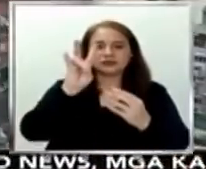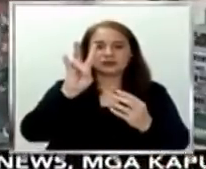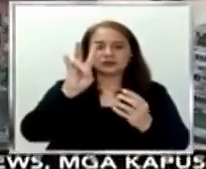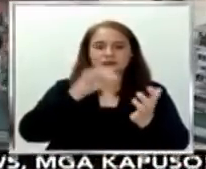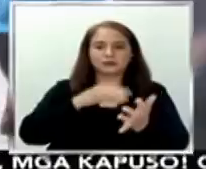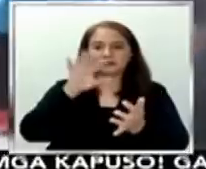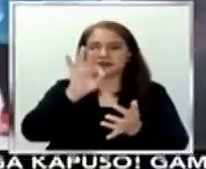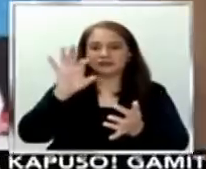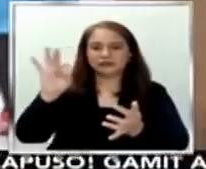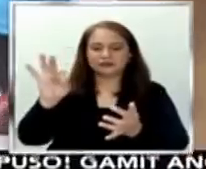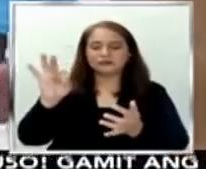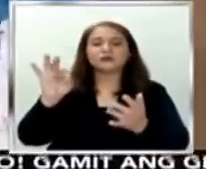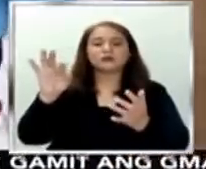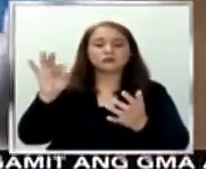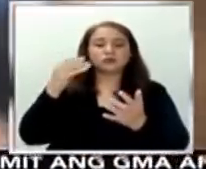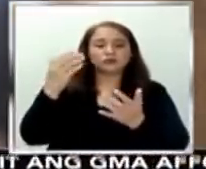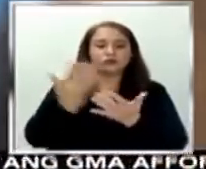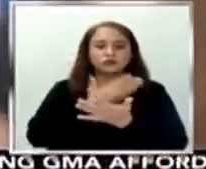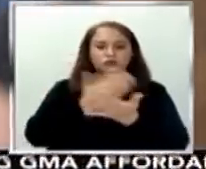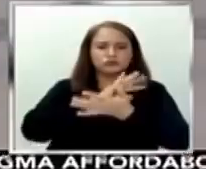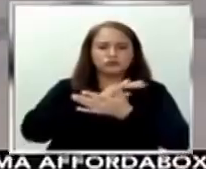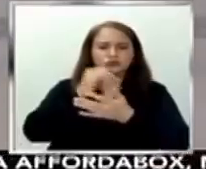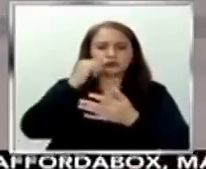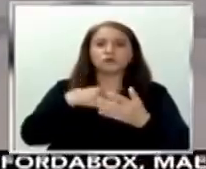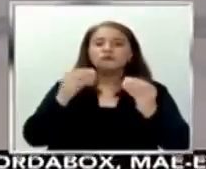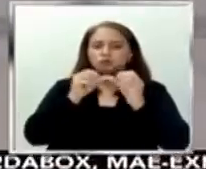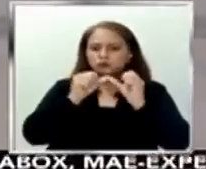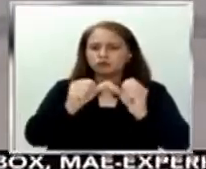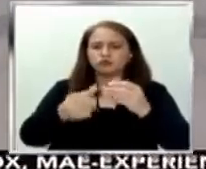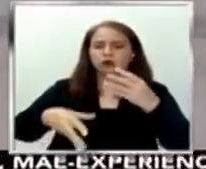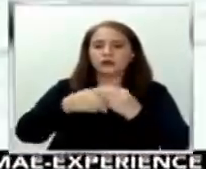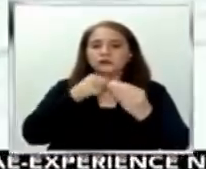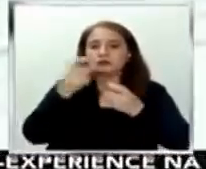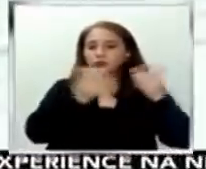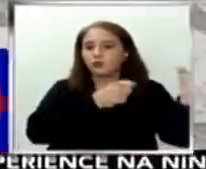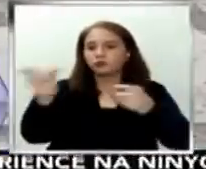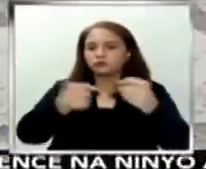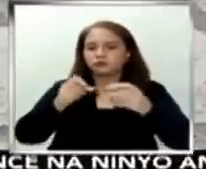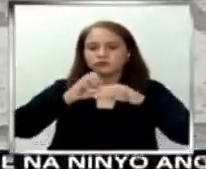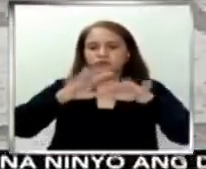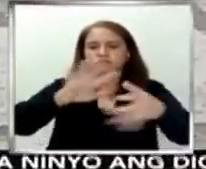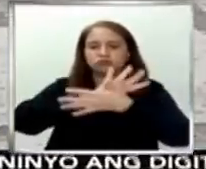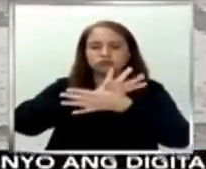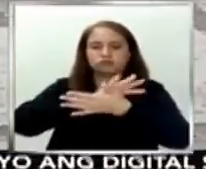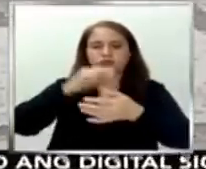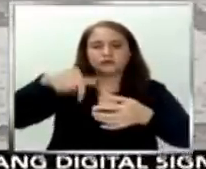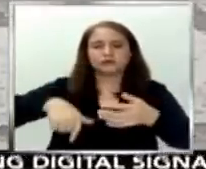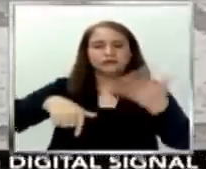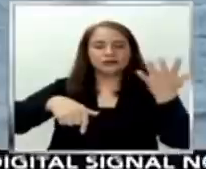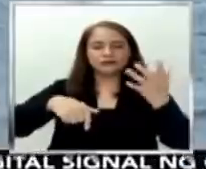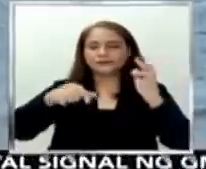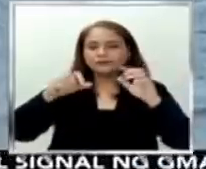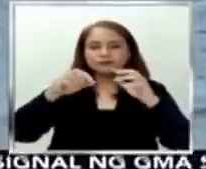COVID cases kahapon, patuloy pa raw natataas kung hindi mapipigilan ang pagkalat ng virus sa mga komunidad. Ayon ito kay Professor Jomar Rabahante ng